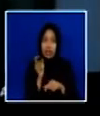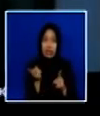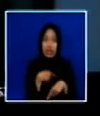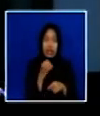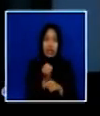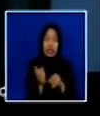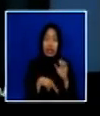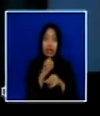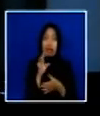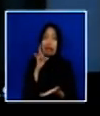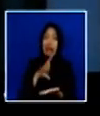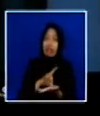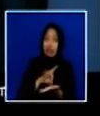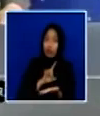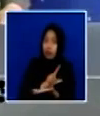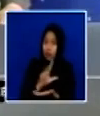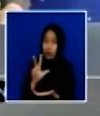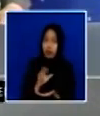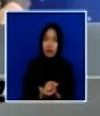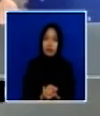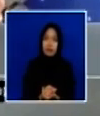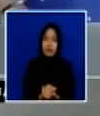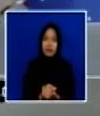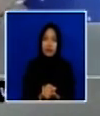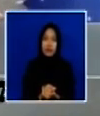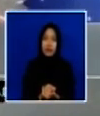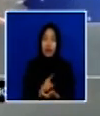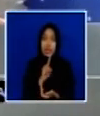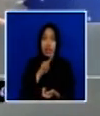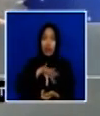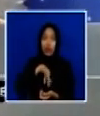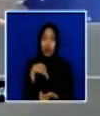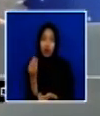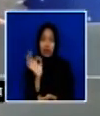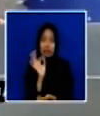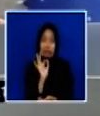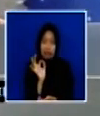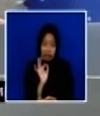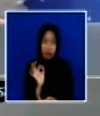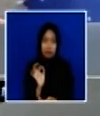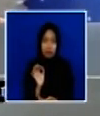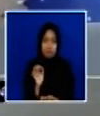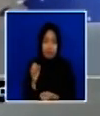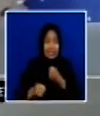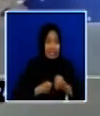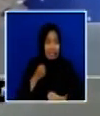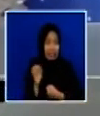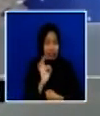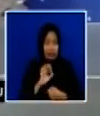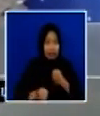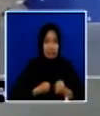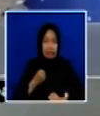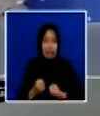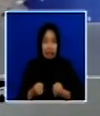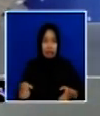Agus Tri wasono melaporkan Oh ya Saudara satu tahun tidak difungsikan karena pada mycoffee 19 atap